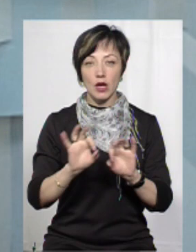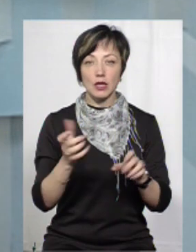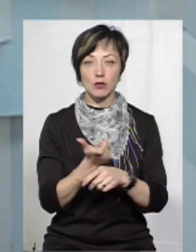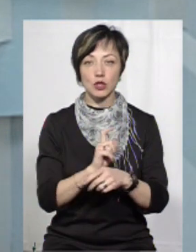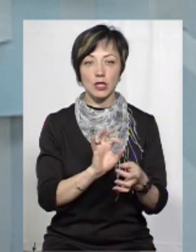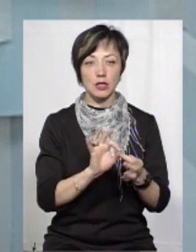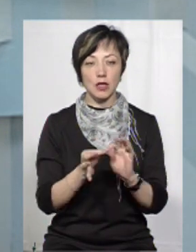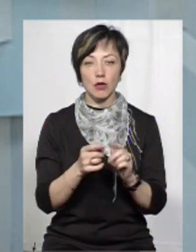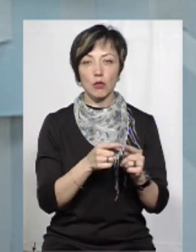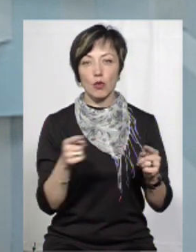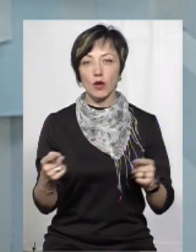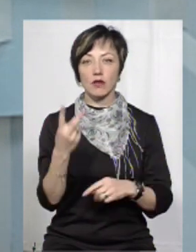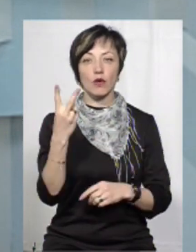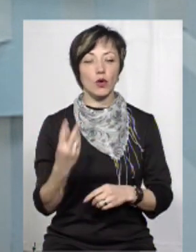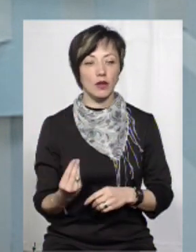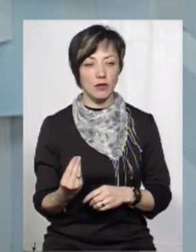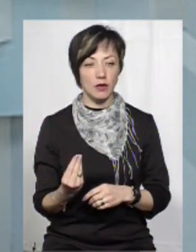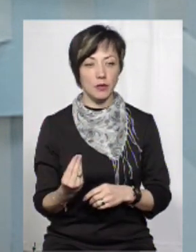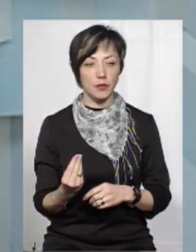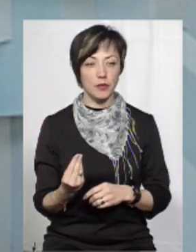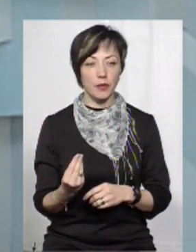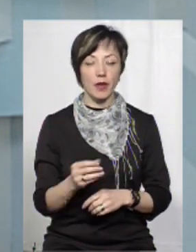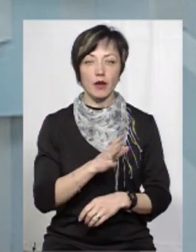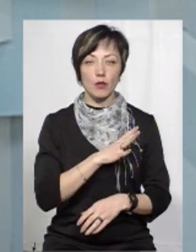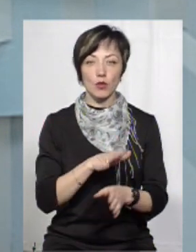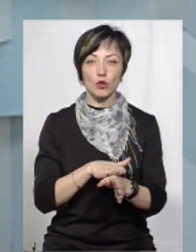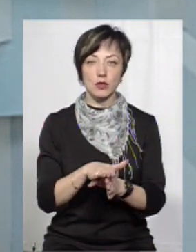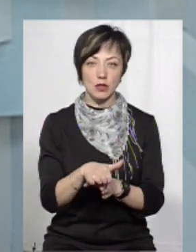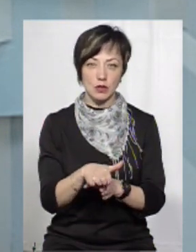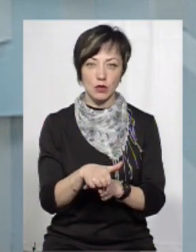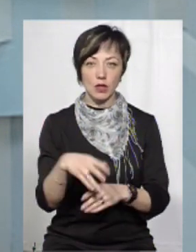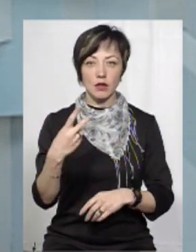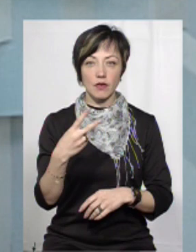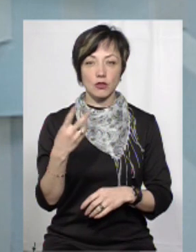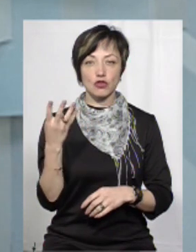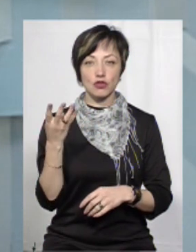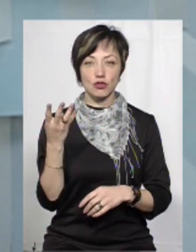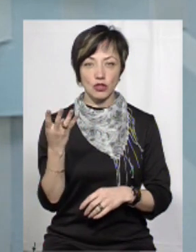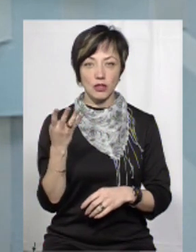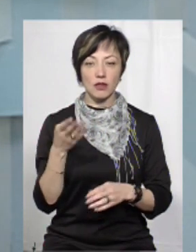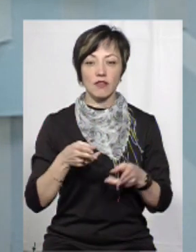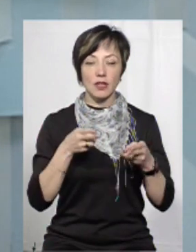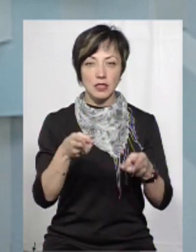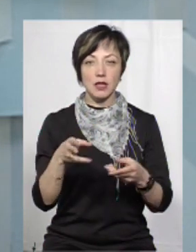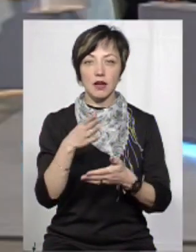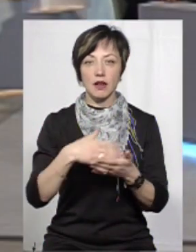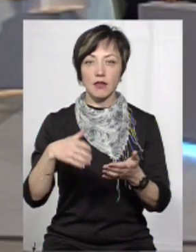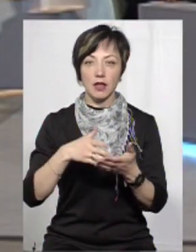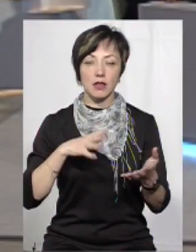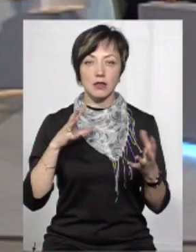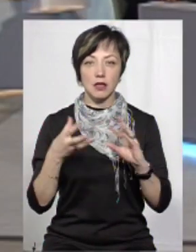то протягом цих 2 днів було здійснено 24 виїзди для ліквідації